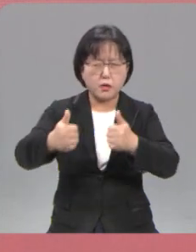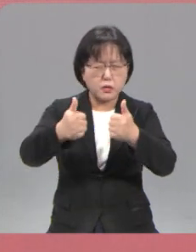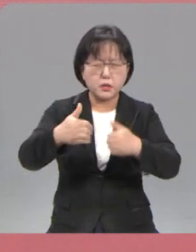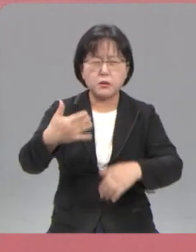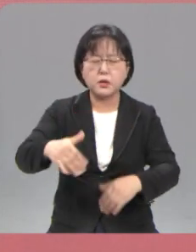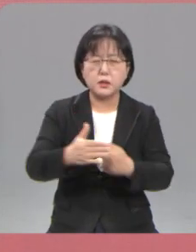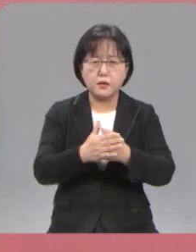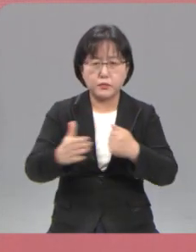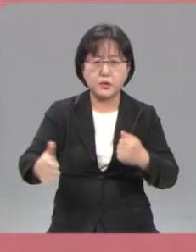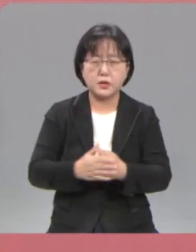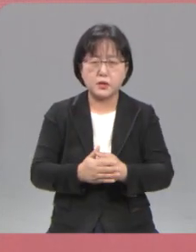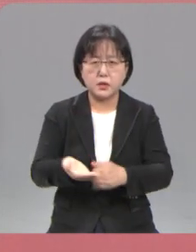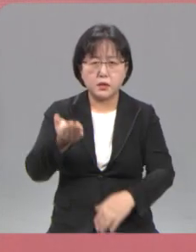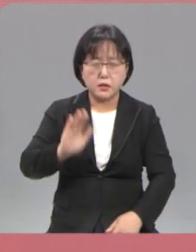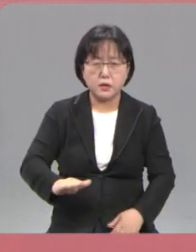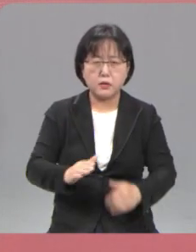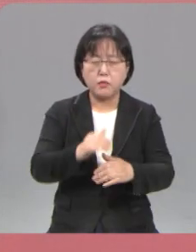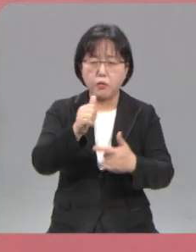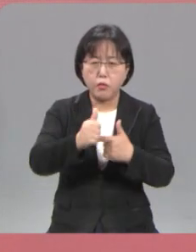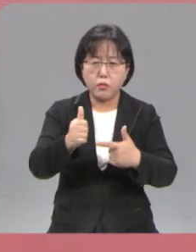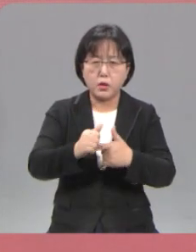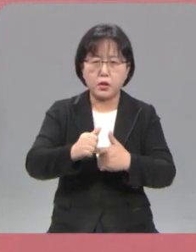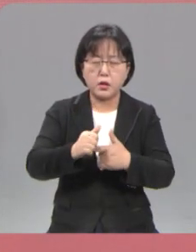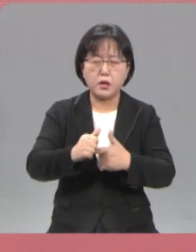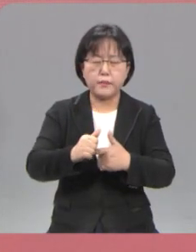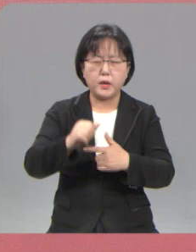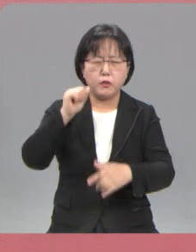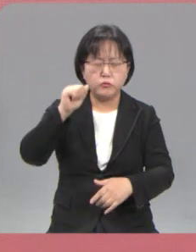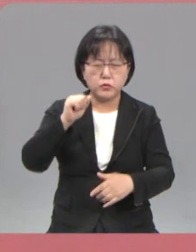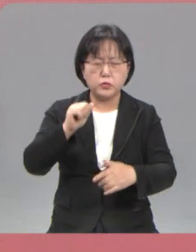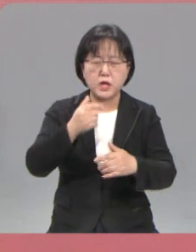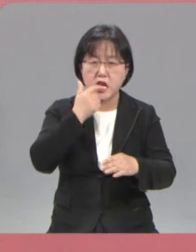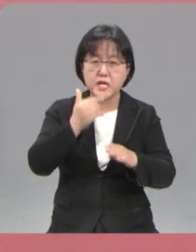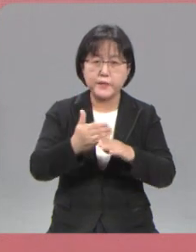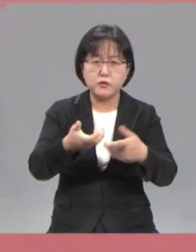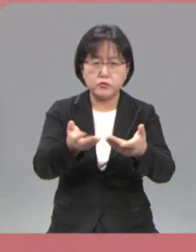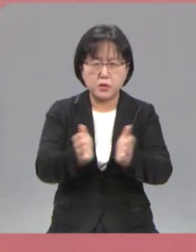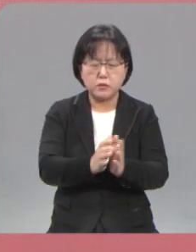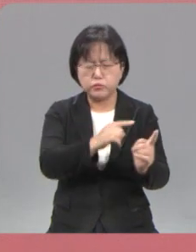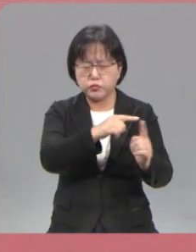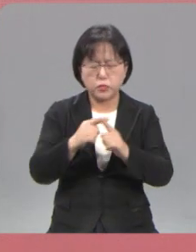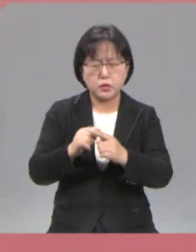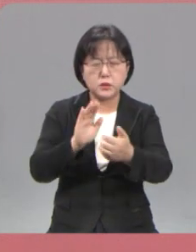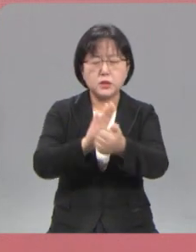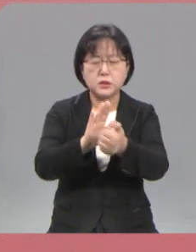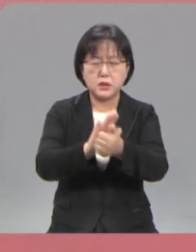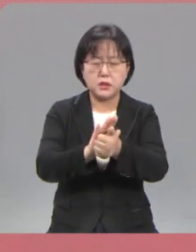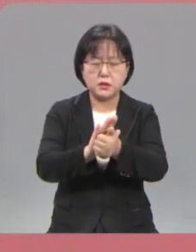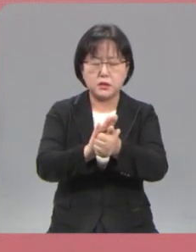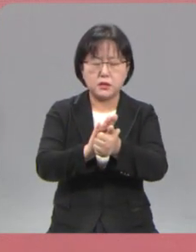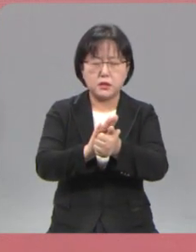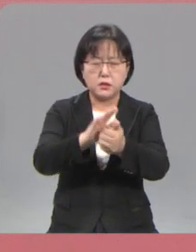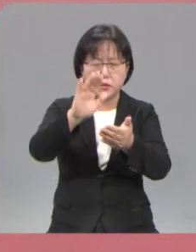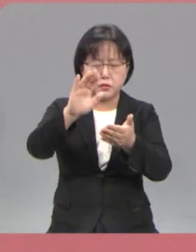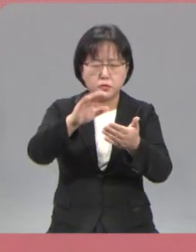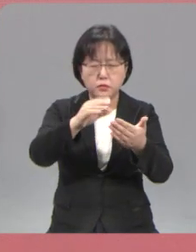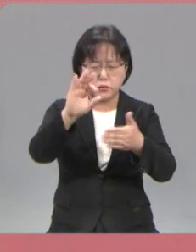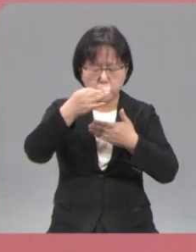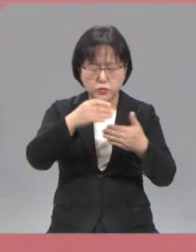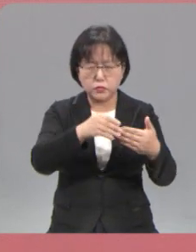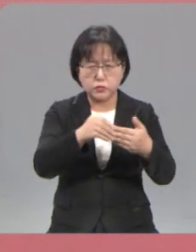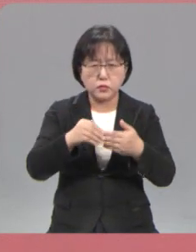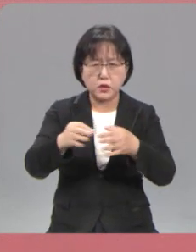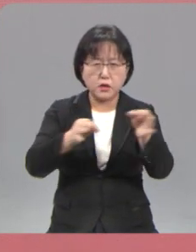것이었습니다 이런데도 호남이 운동권 세력이 주축이 된 민주당을 무조건적으로 지지하이 소득 주도 성장으로